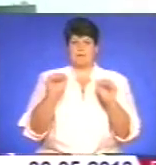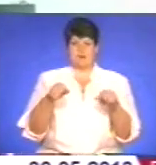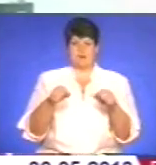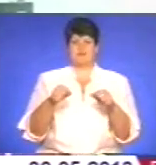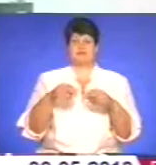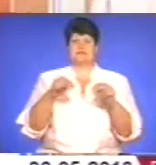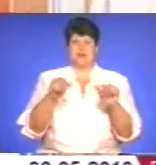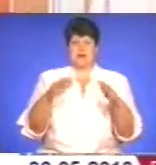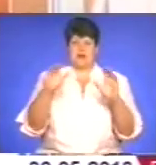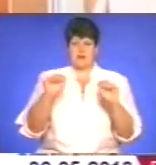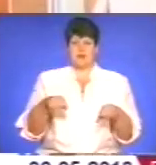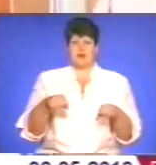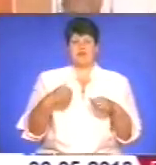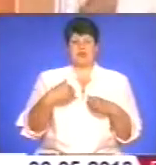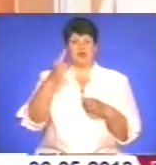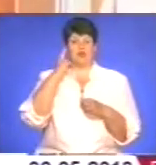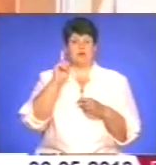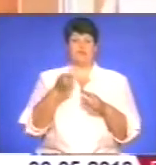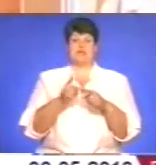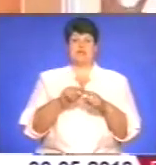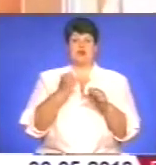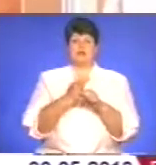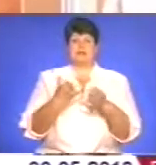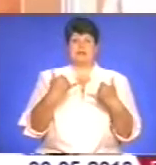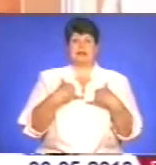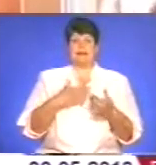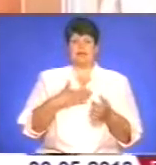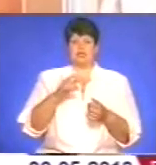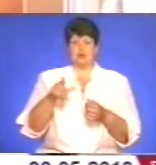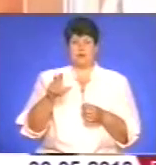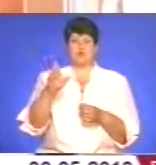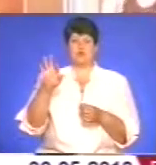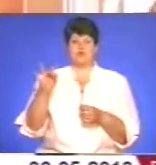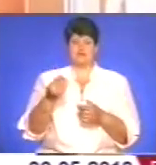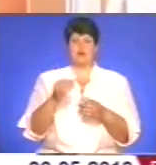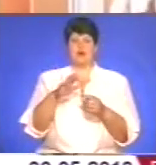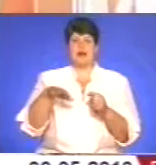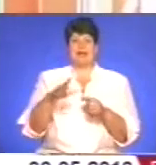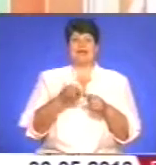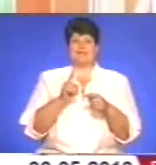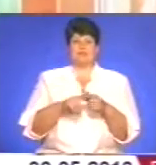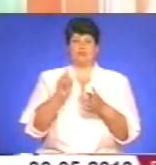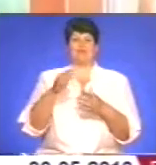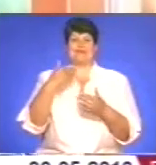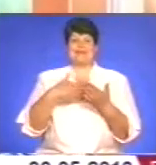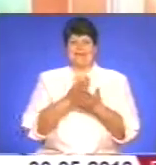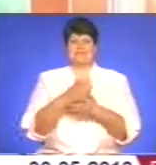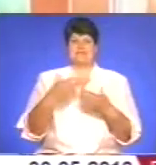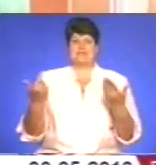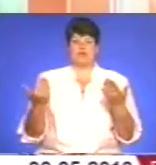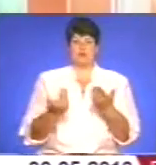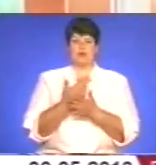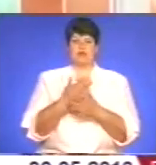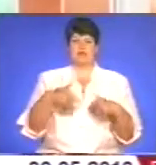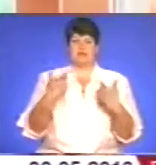реєстрації земельних прав. Я думаю, що це робиться для наших людей, для Борщівського краю, і ці послуги мають бути якісні, нові, і мають людям розв'язати проблеми,